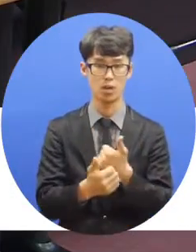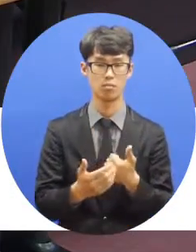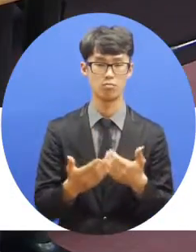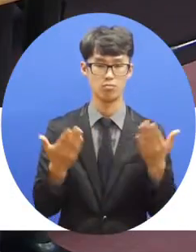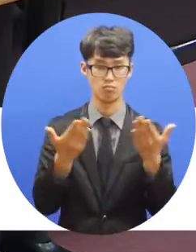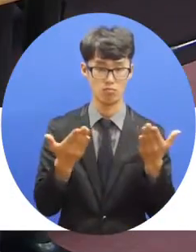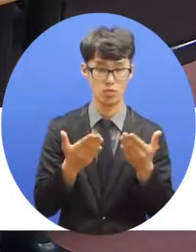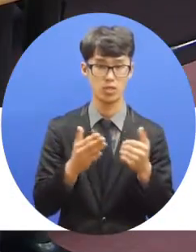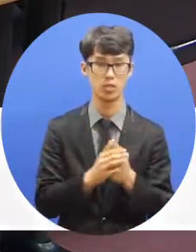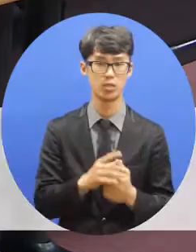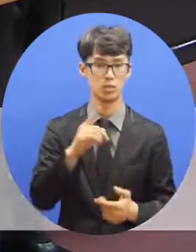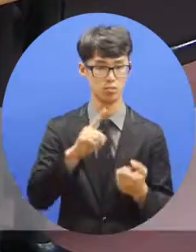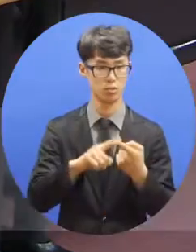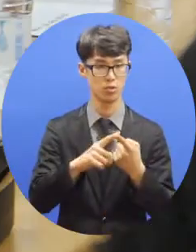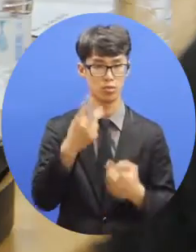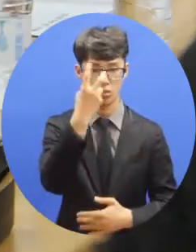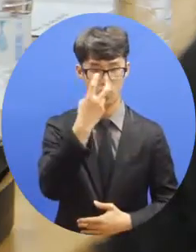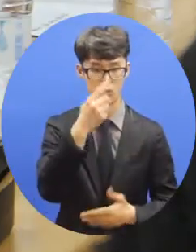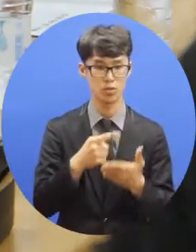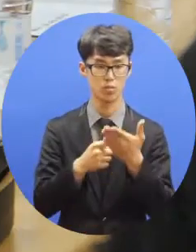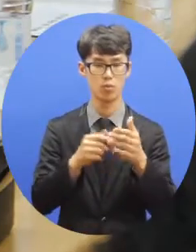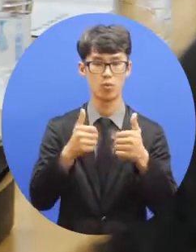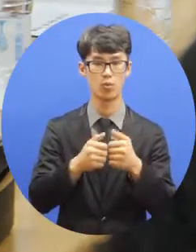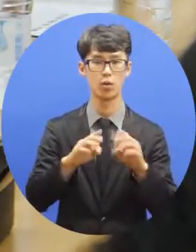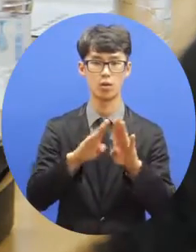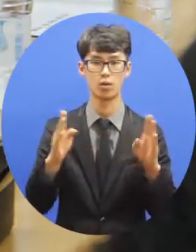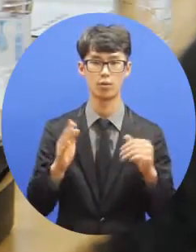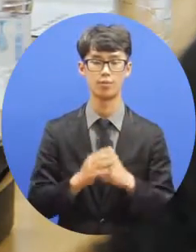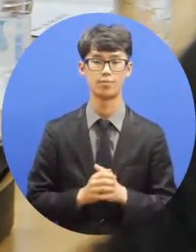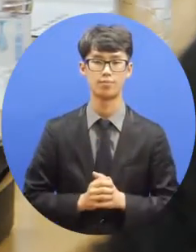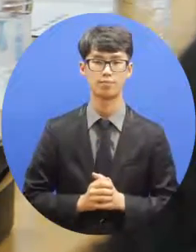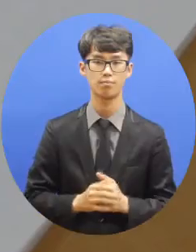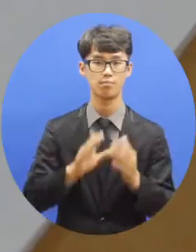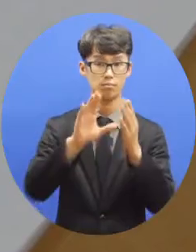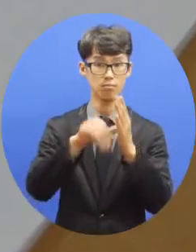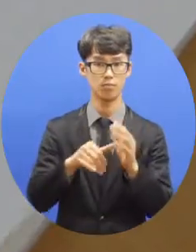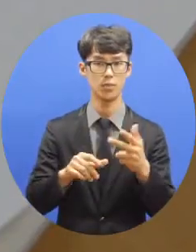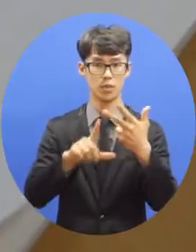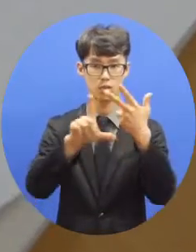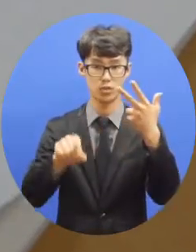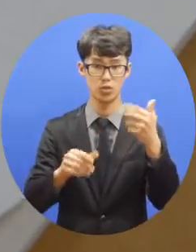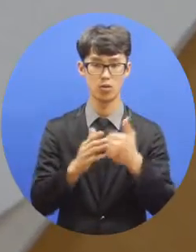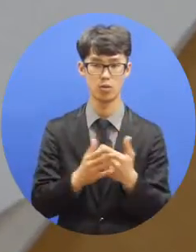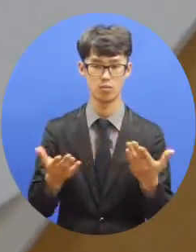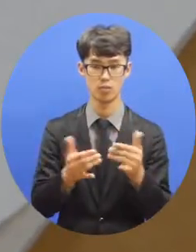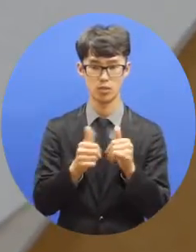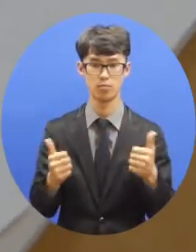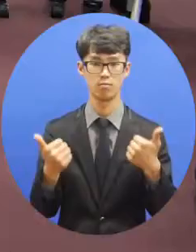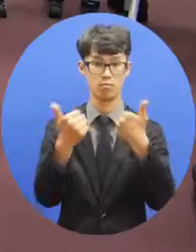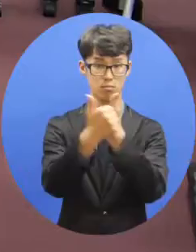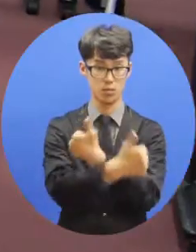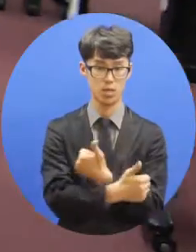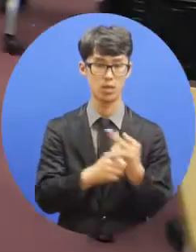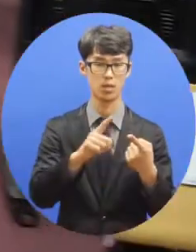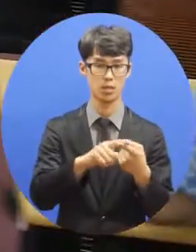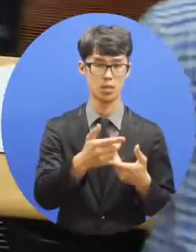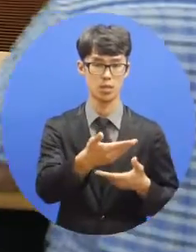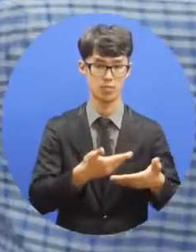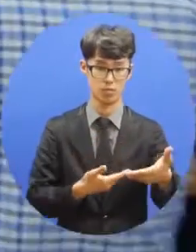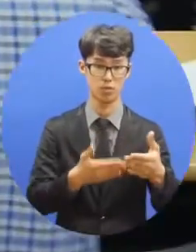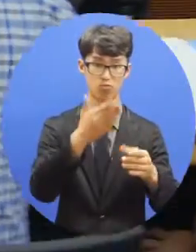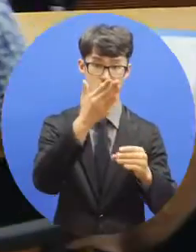점검 보고회를 실시했습니다. 이번 보고회는 지난 7월 인사이동에 따른 업무인계 인수사항